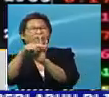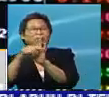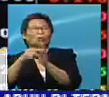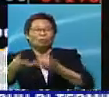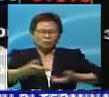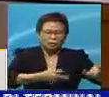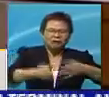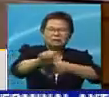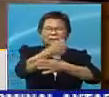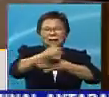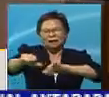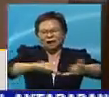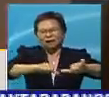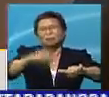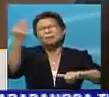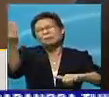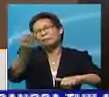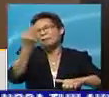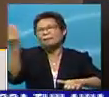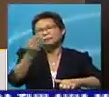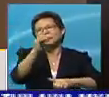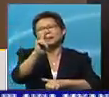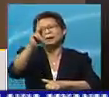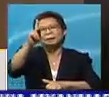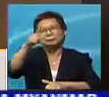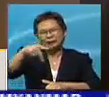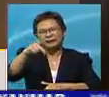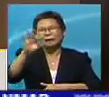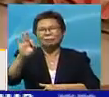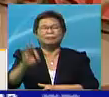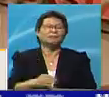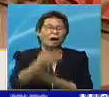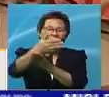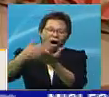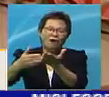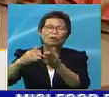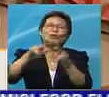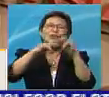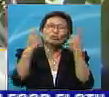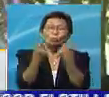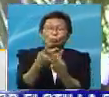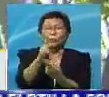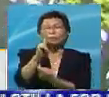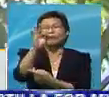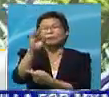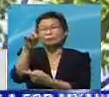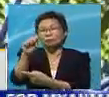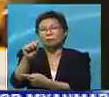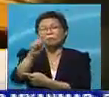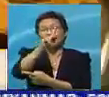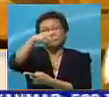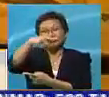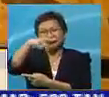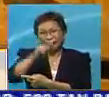dagangan Saham adalah aktiviti rutin kpf sebagai sebahagian daripada kumpulan felda kpf berkata ia berkeyakinan